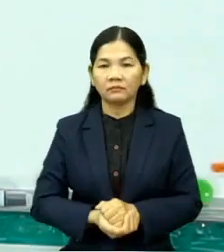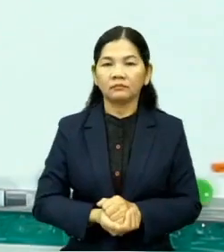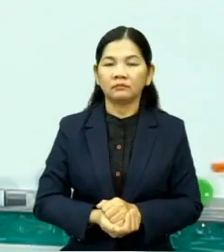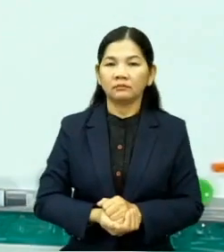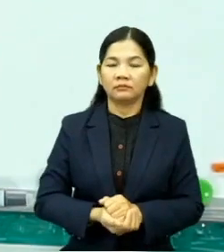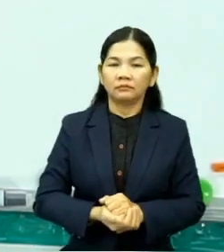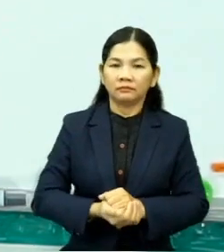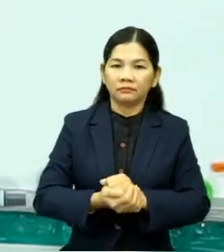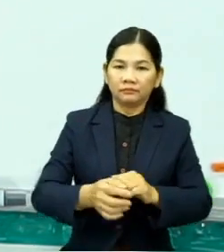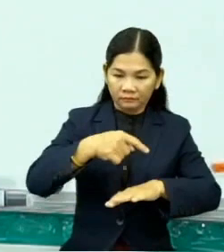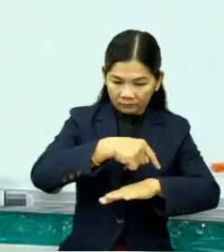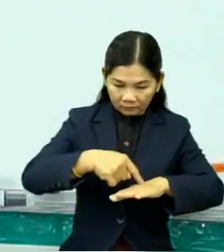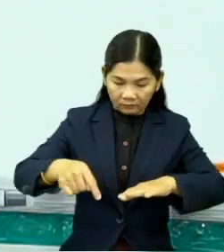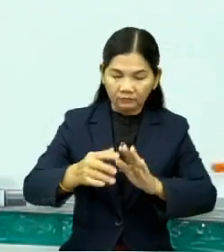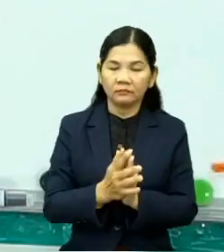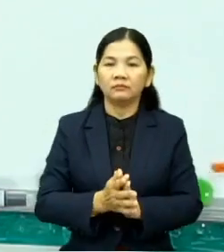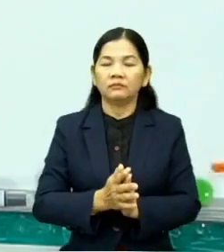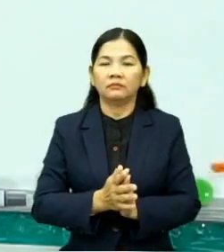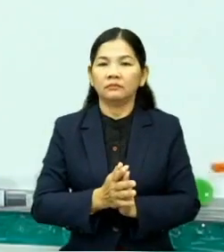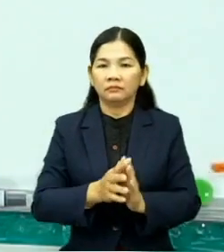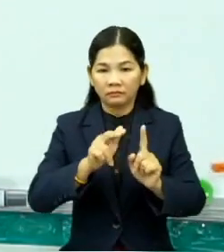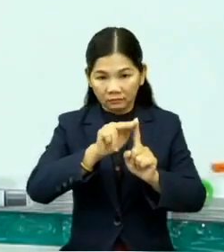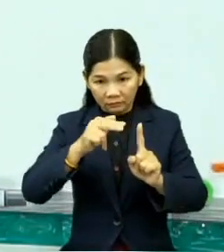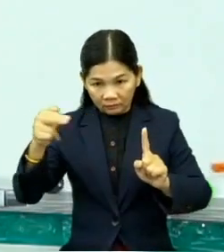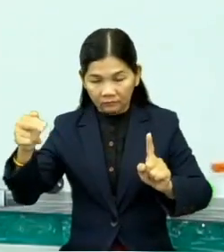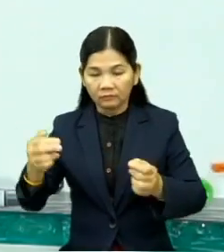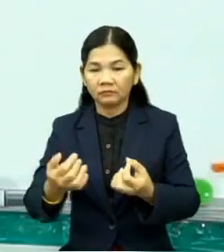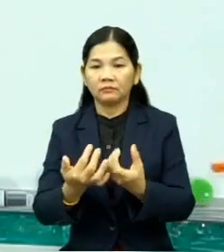ពន្ធបទភ្លេងជាច្រើន